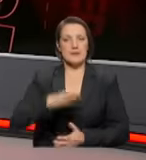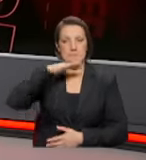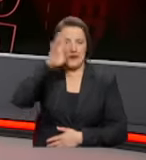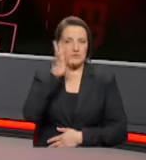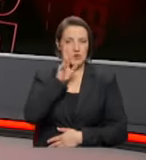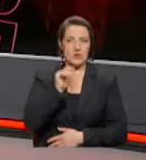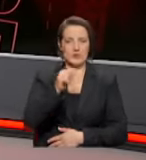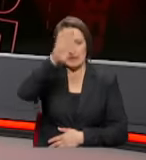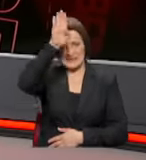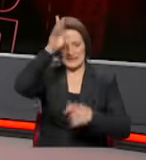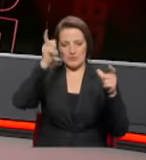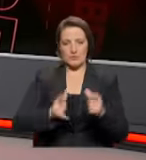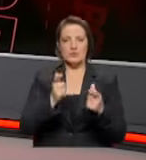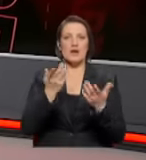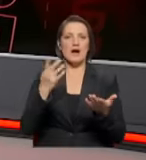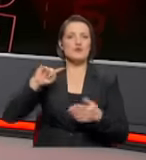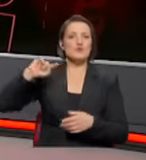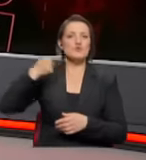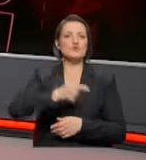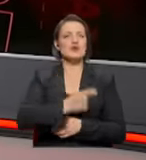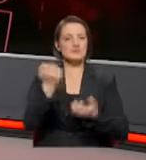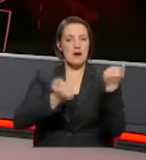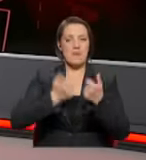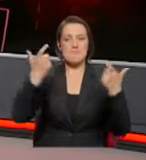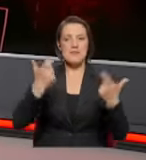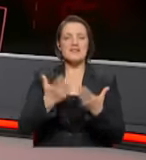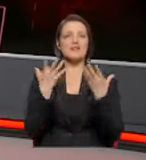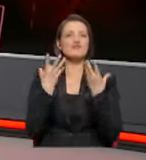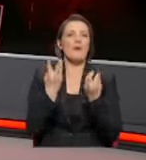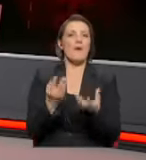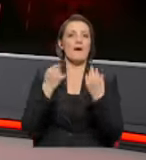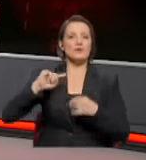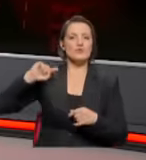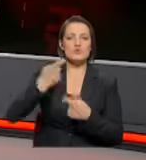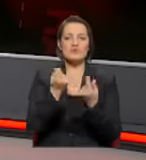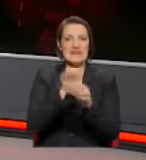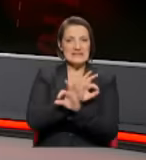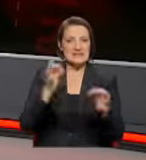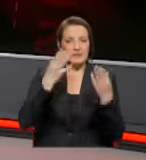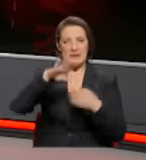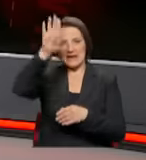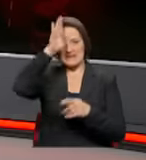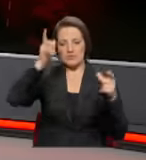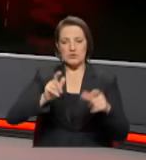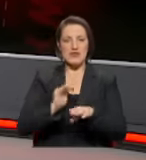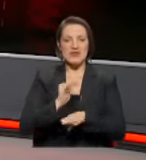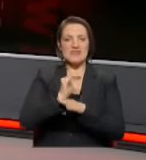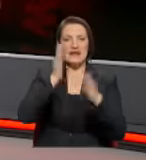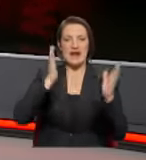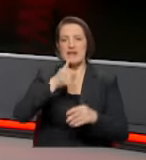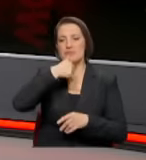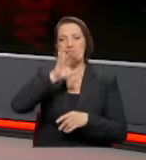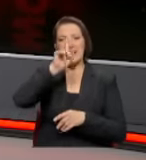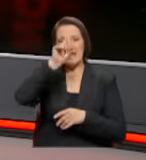Bayramın son gününde de İstanbul'da toplu ulaşım araçları, meydanlar çok kalabalıktı. Ulaşım ücretsiz olunca İstanbul'da yaşadığı halde